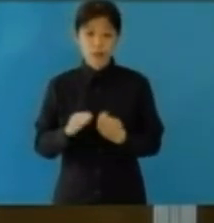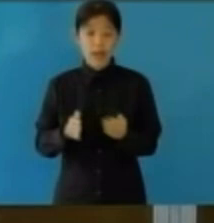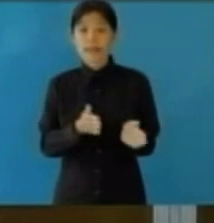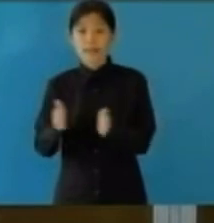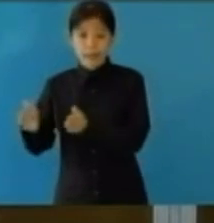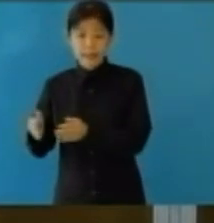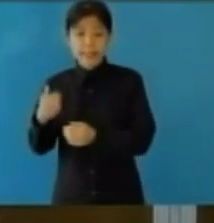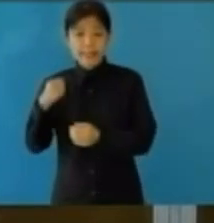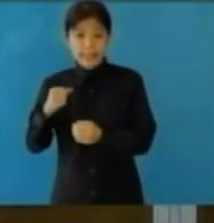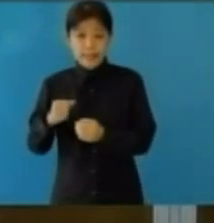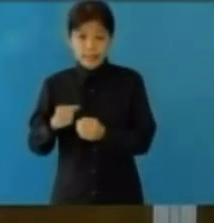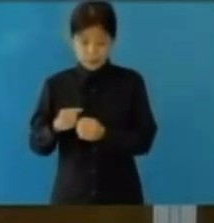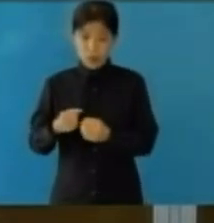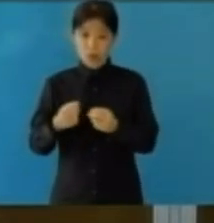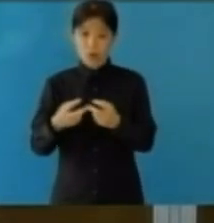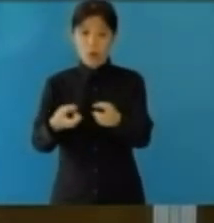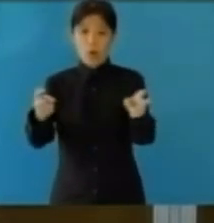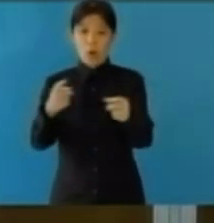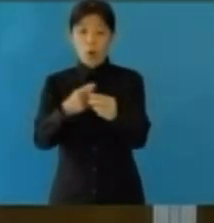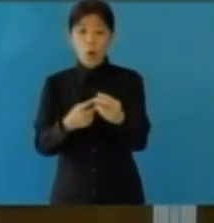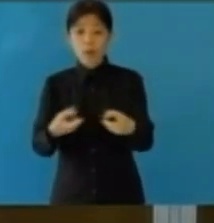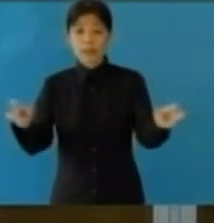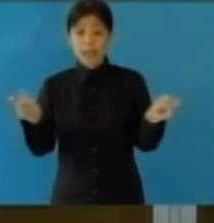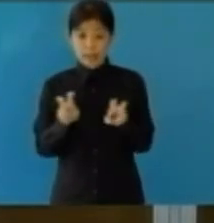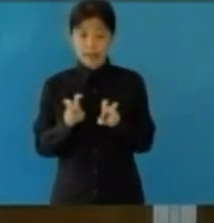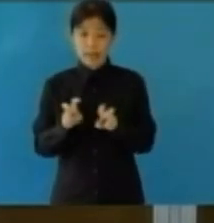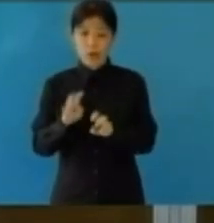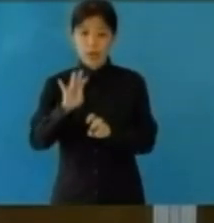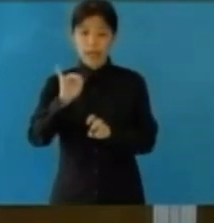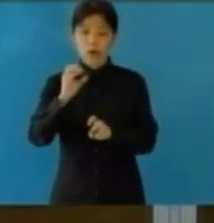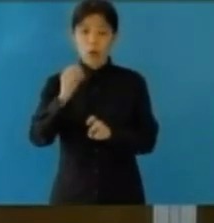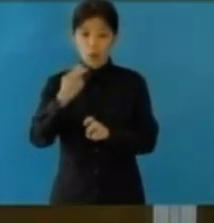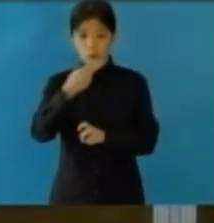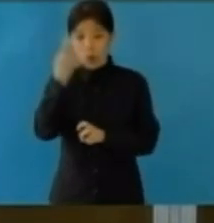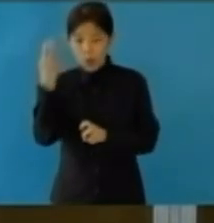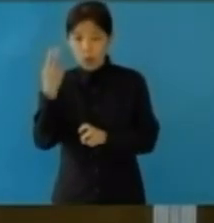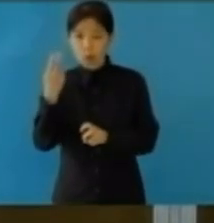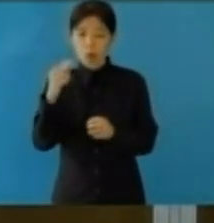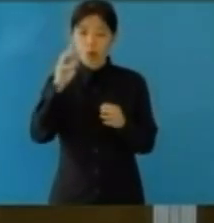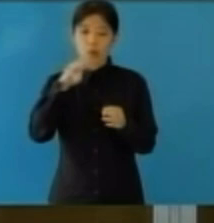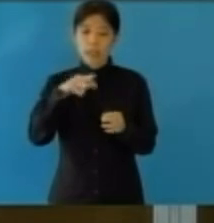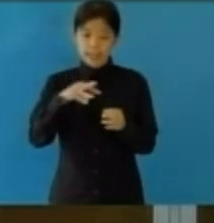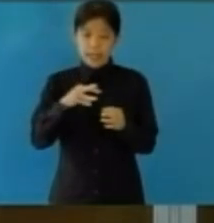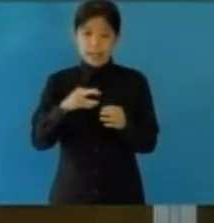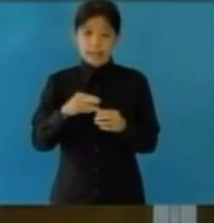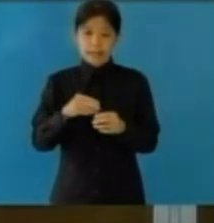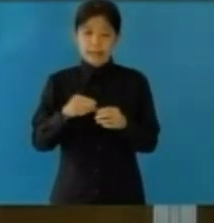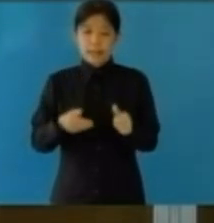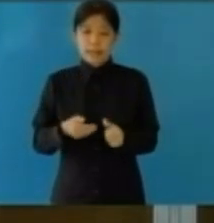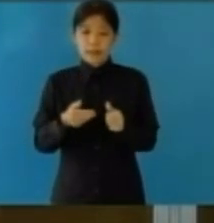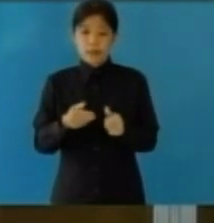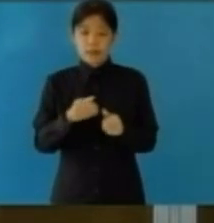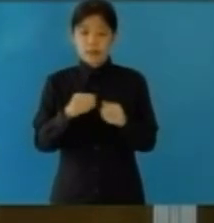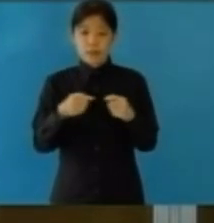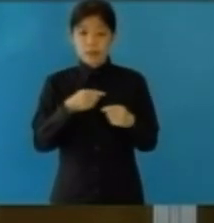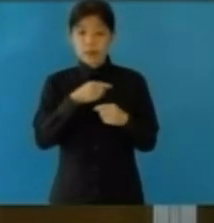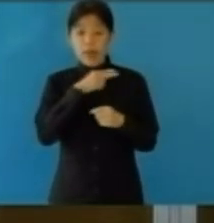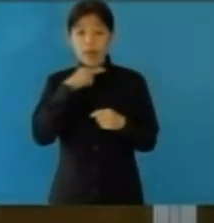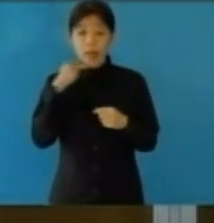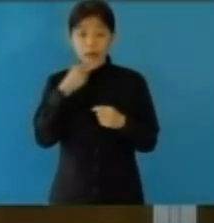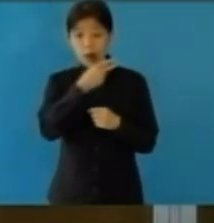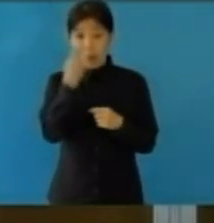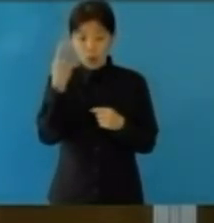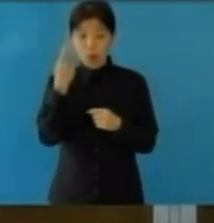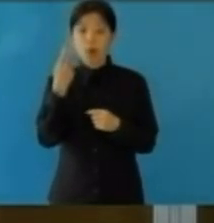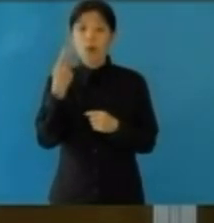の甲子園野球で決勝に戦いました慶応高校、それから仙台育英高校、この両チームとも実は、鹿児島の、南薩摩市、